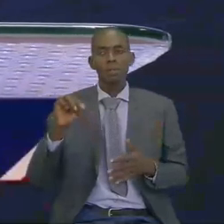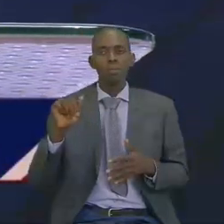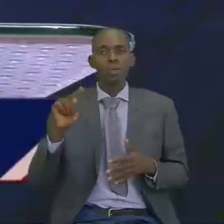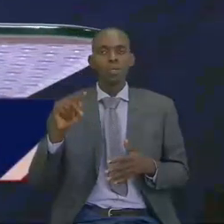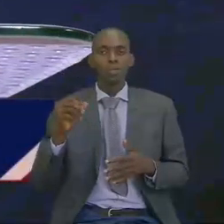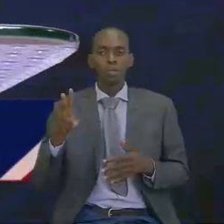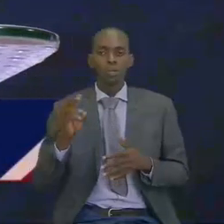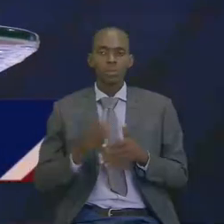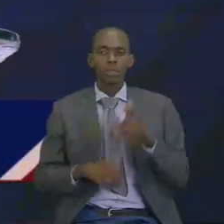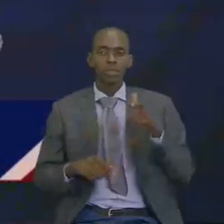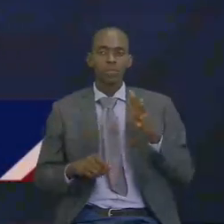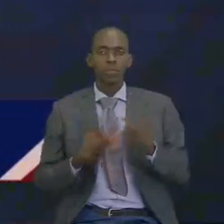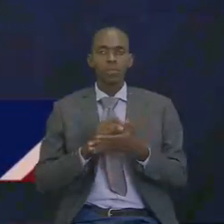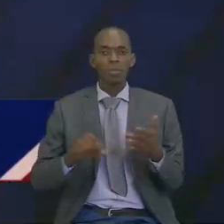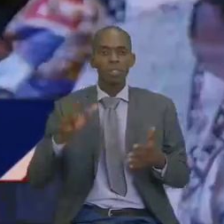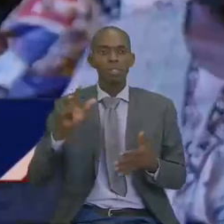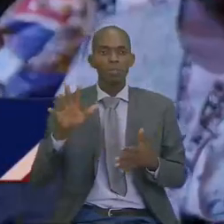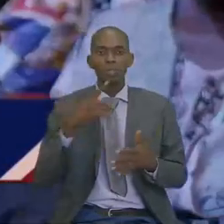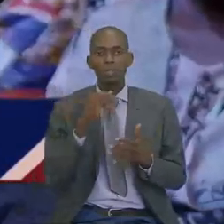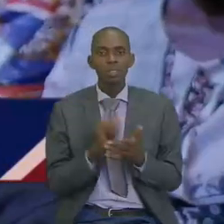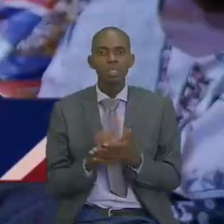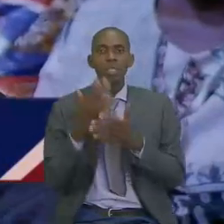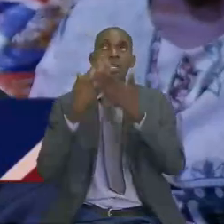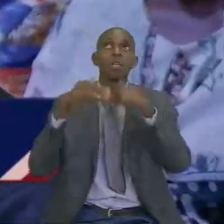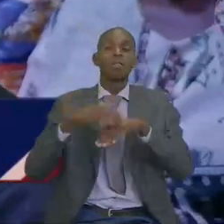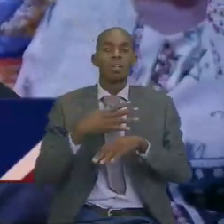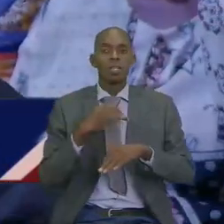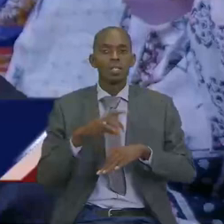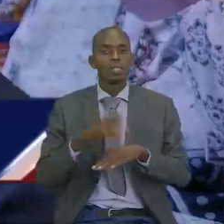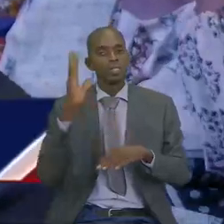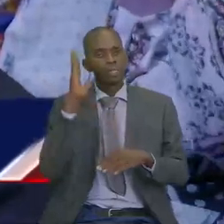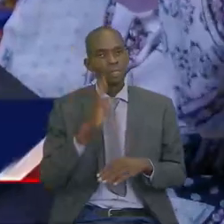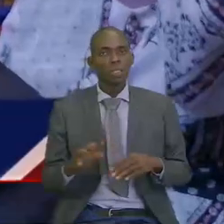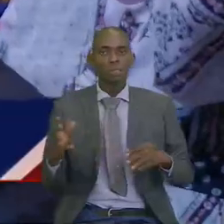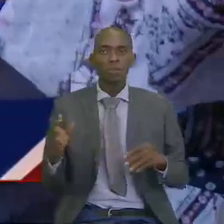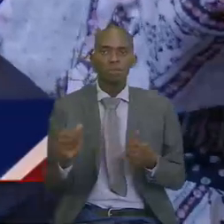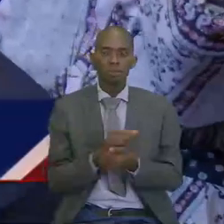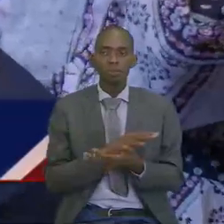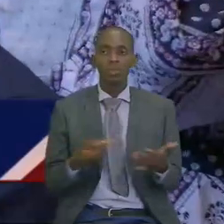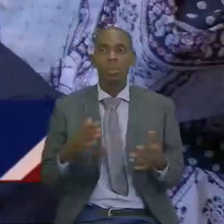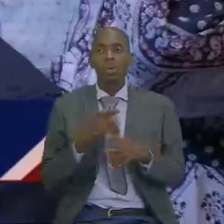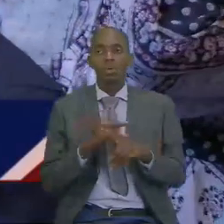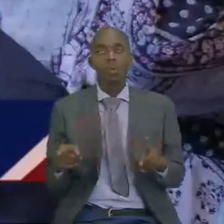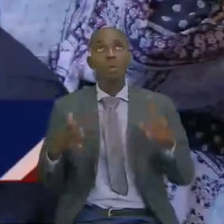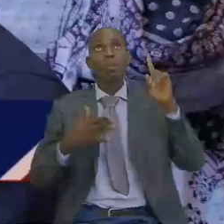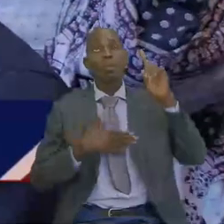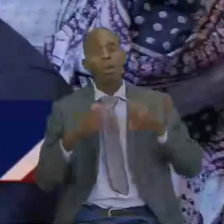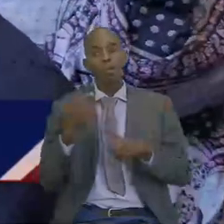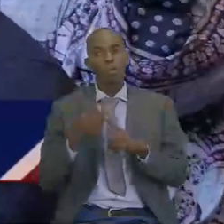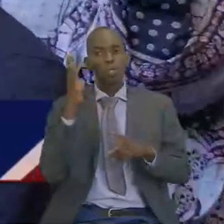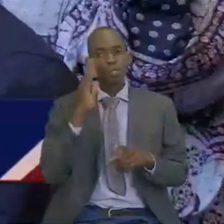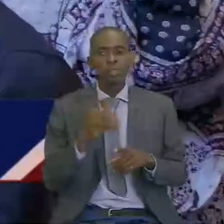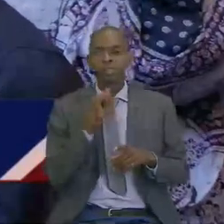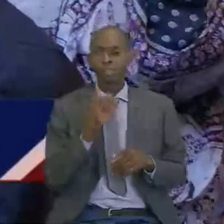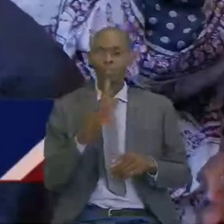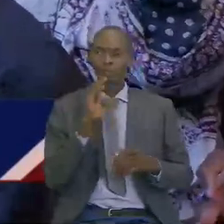Matthieu 24, 35 nous dit, le ciel et la terre passeront,